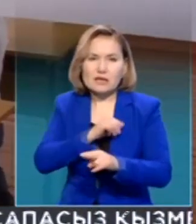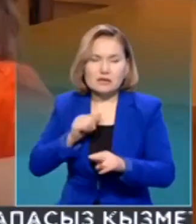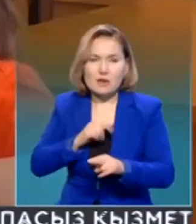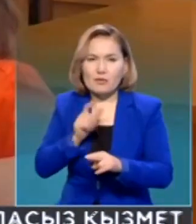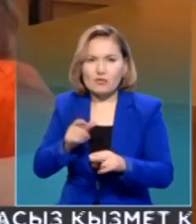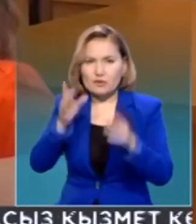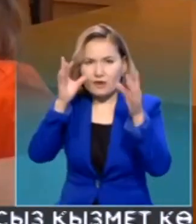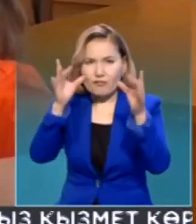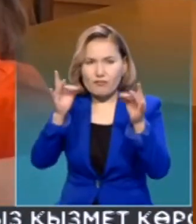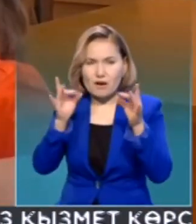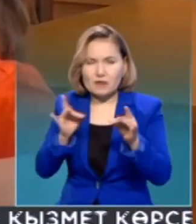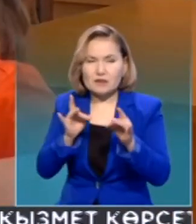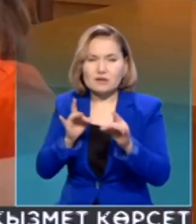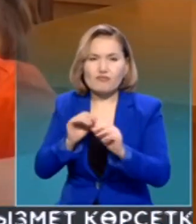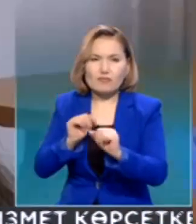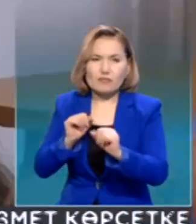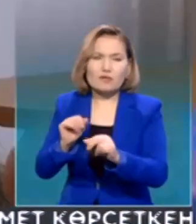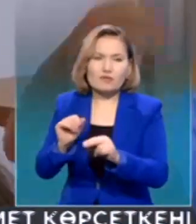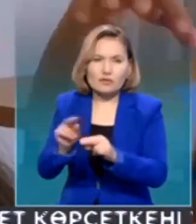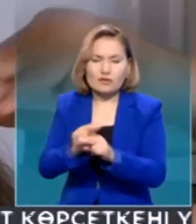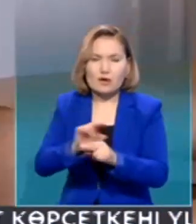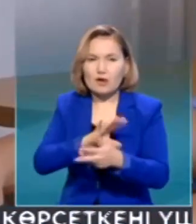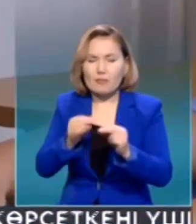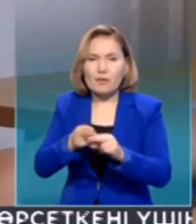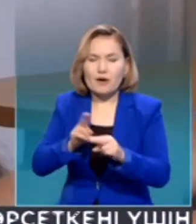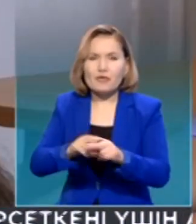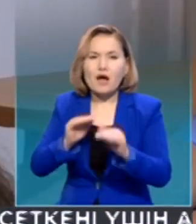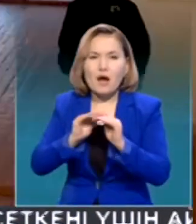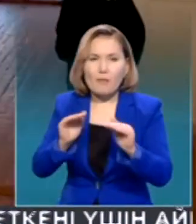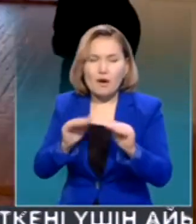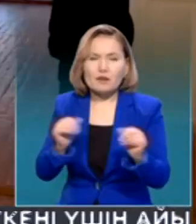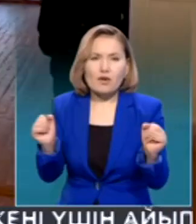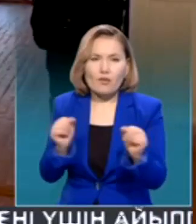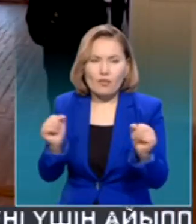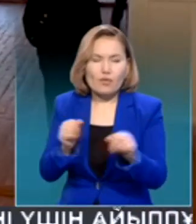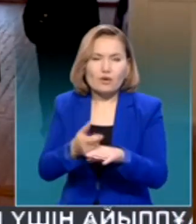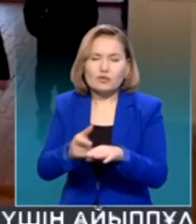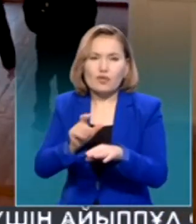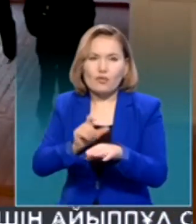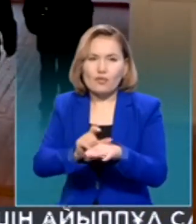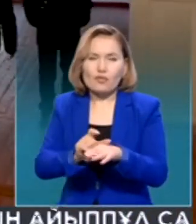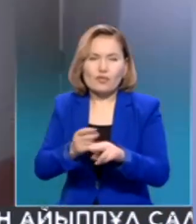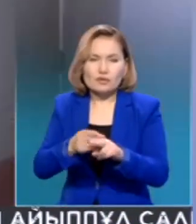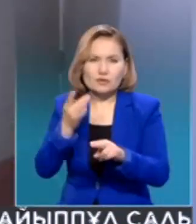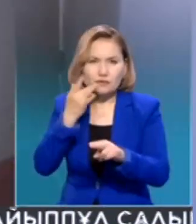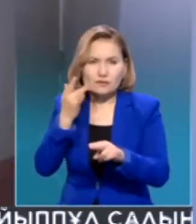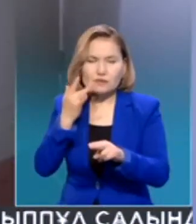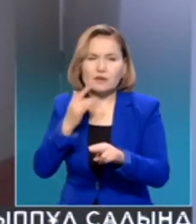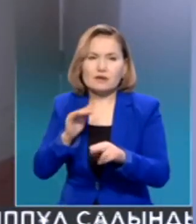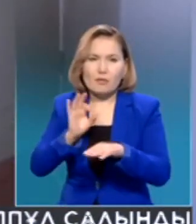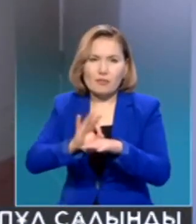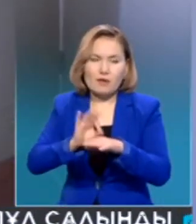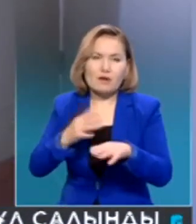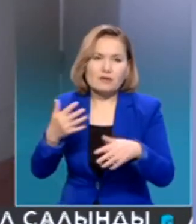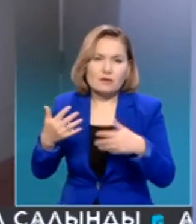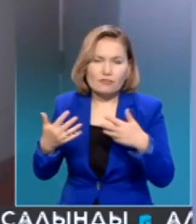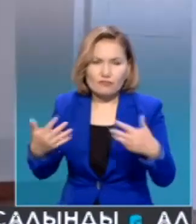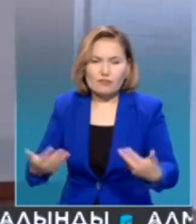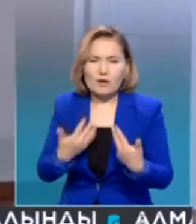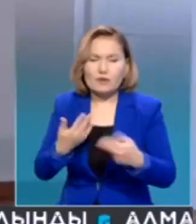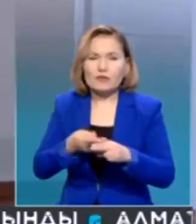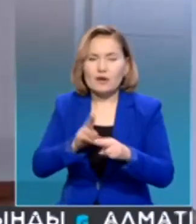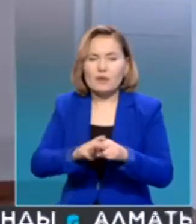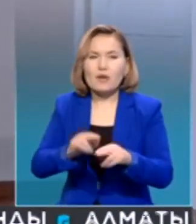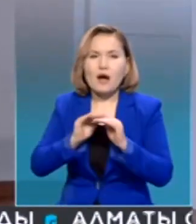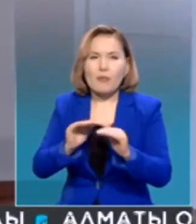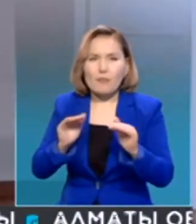көрініс осы. Шіріген еден, қақыраған қабырға. Бір қызығы, қаусаған ғимаратта оқу қауіпсіз емес. Жағдайымыз мүшкіл деп түрлім тобын шақырған мұғалімдерді